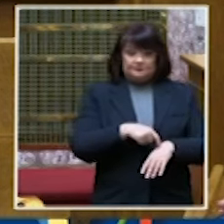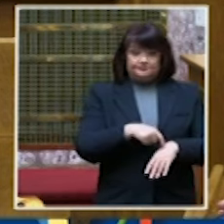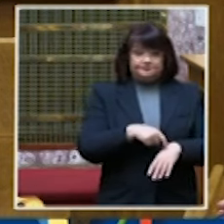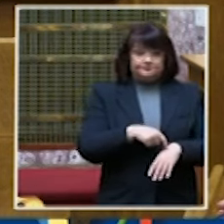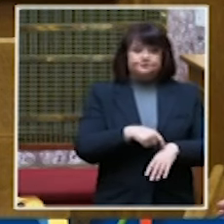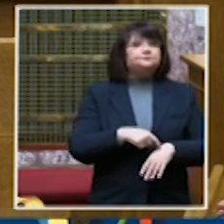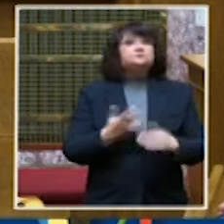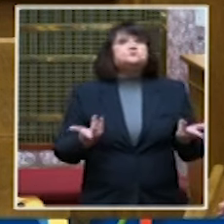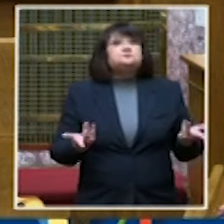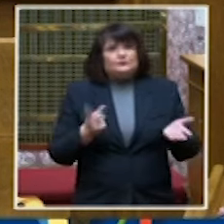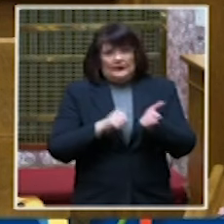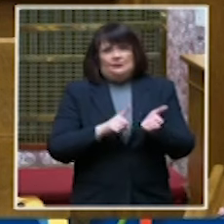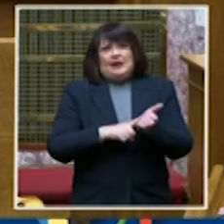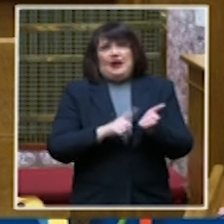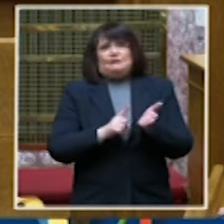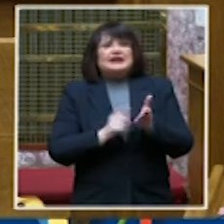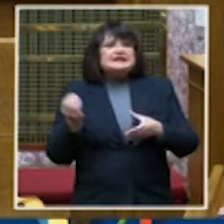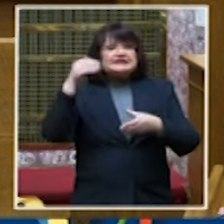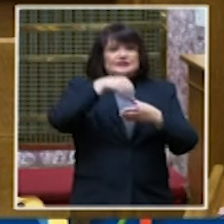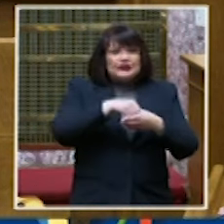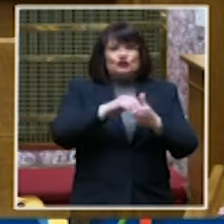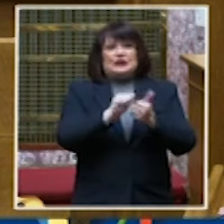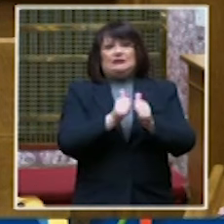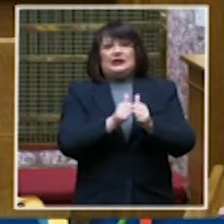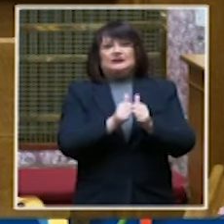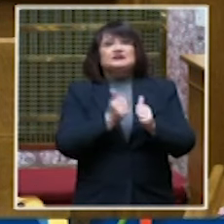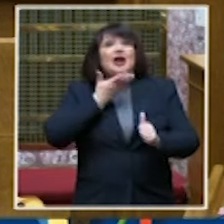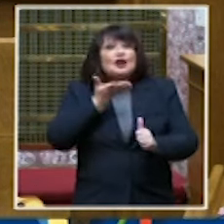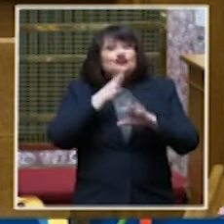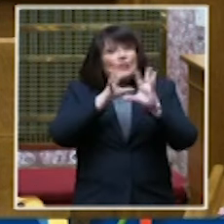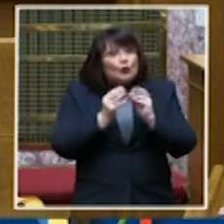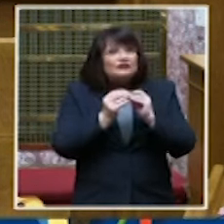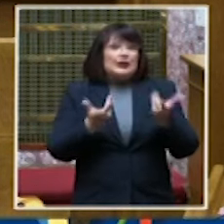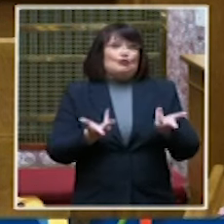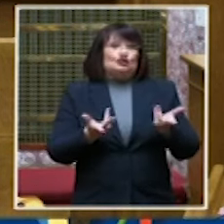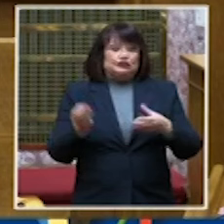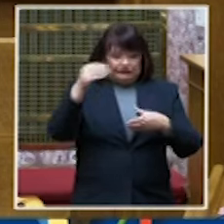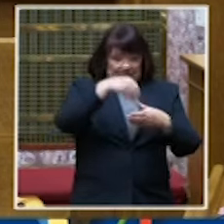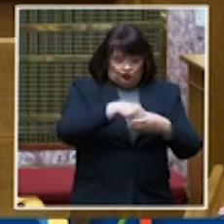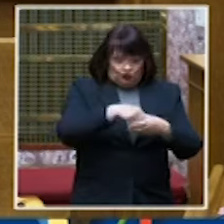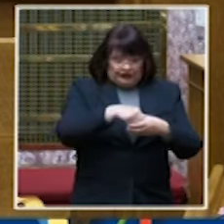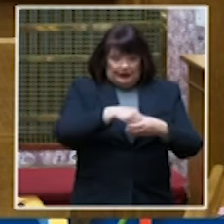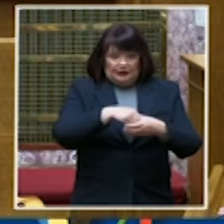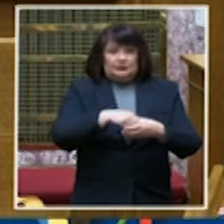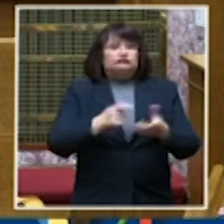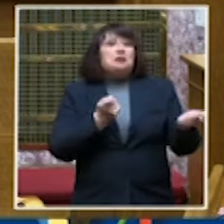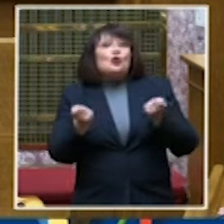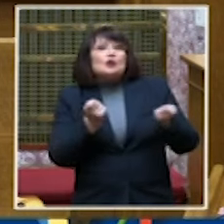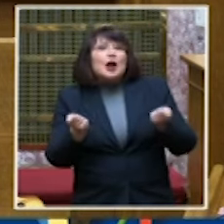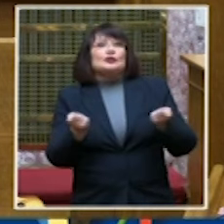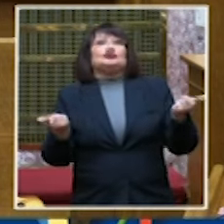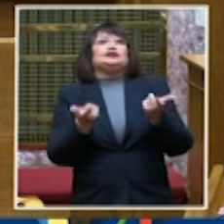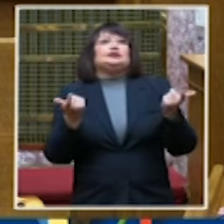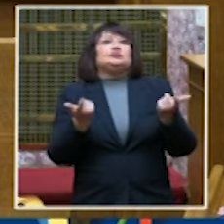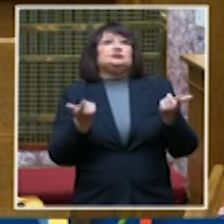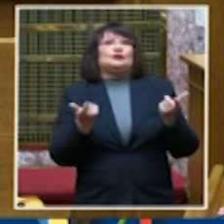αποτελεί κριτήριο για τη συμμετοχή ενός αθλητή. Δηλαδή, η συμμετοχή σε έναν αγώνα, σε μια διοργάνωση για έναν αθλητή ή για